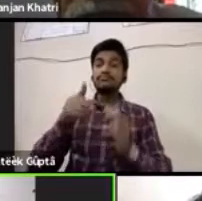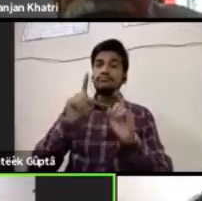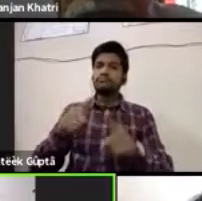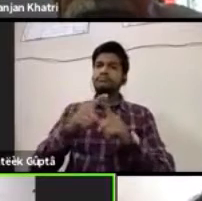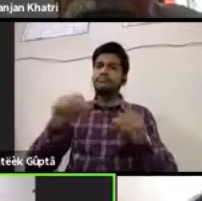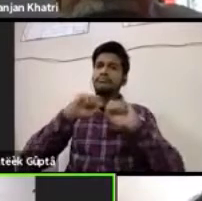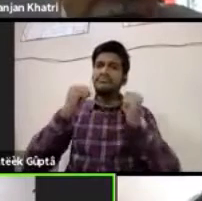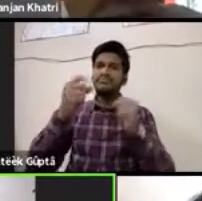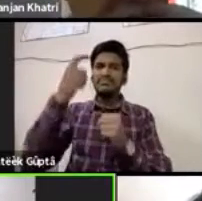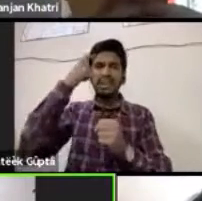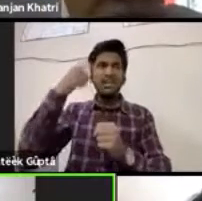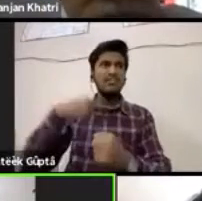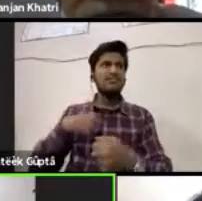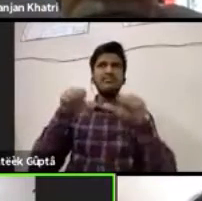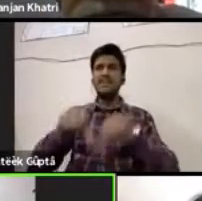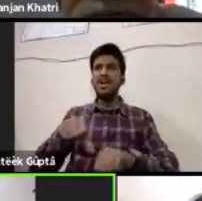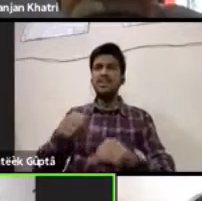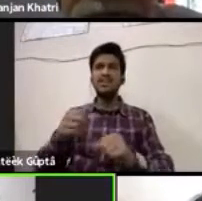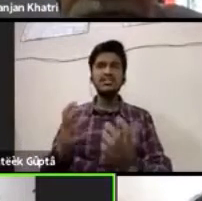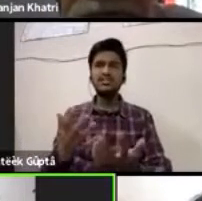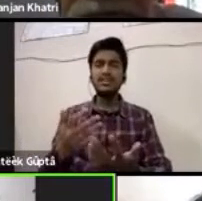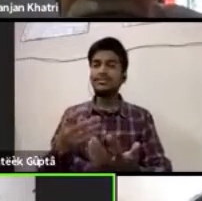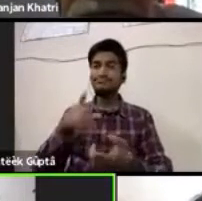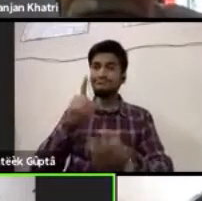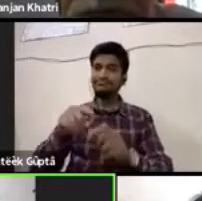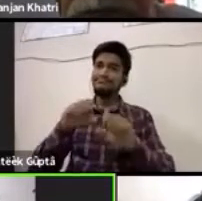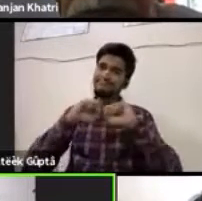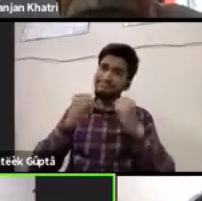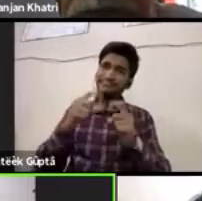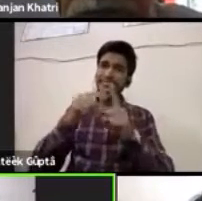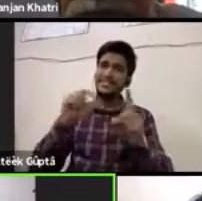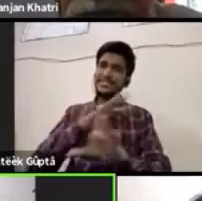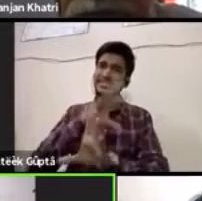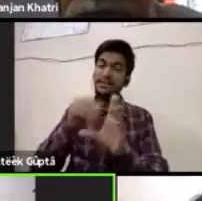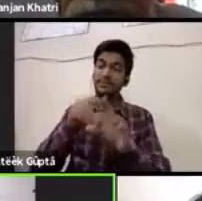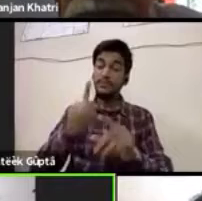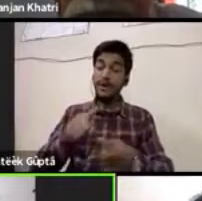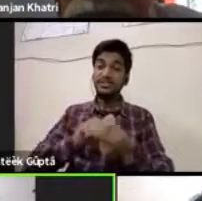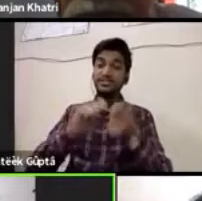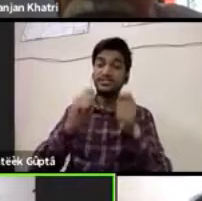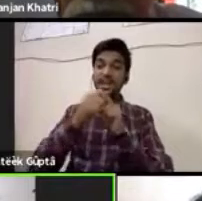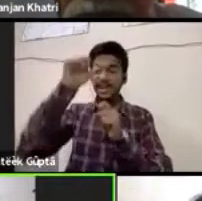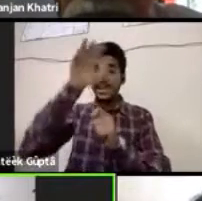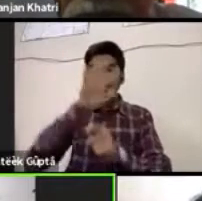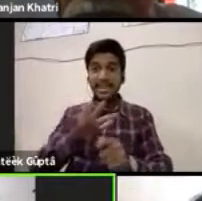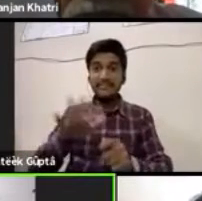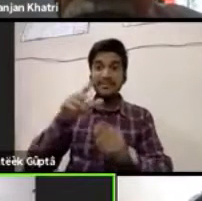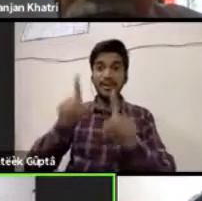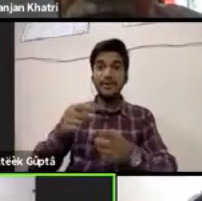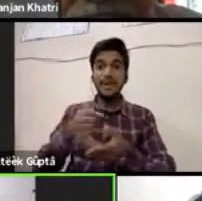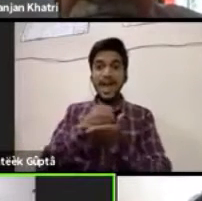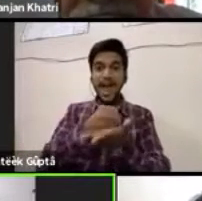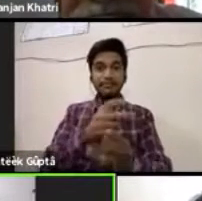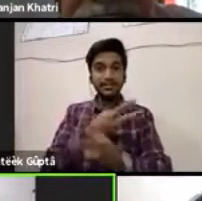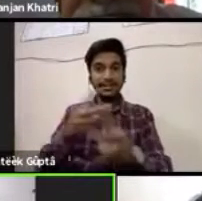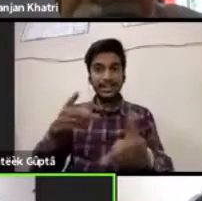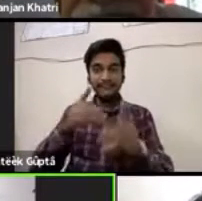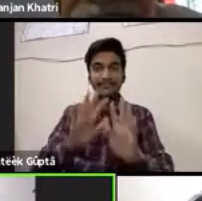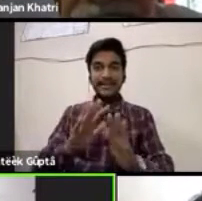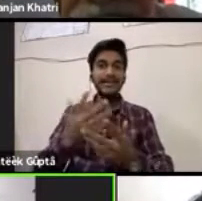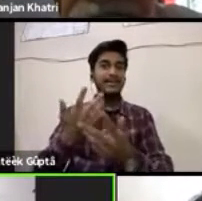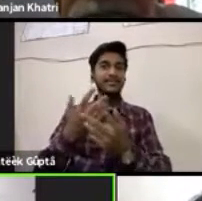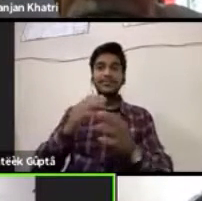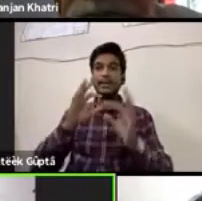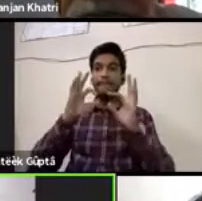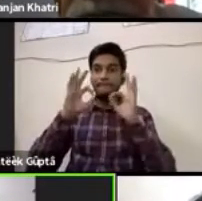become invisible and we die. So Soul Free is trying to change all that. We are helping people with spinal cord injury lead a life of